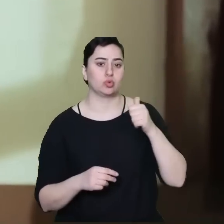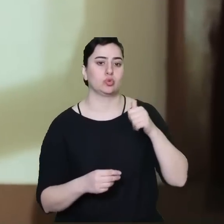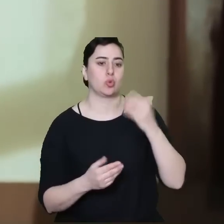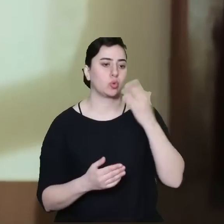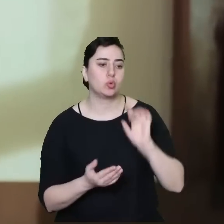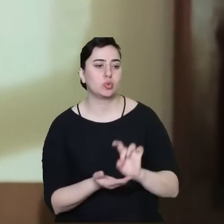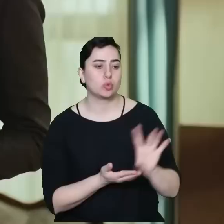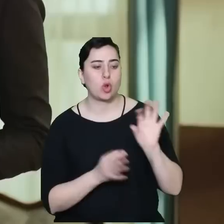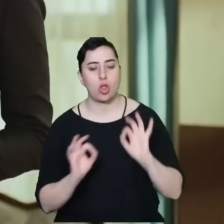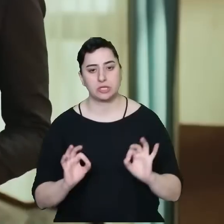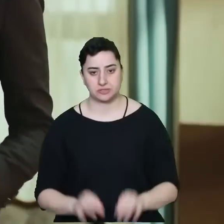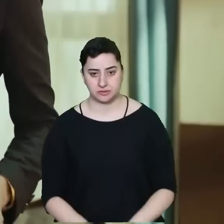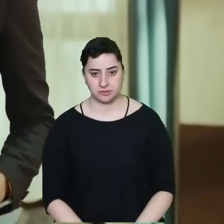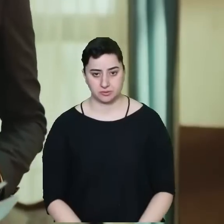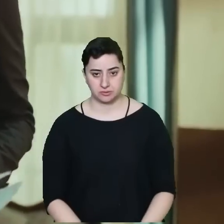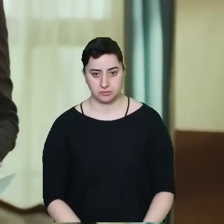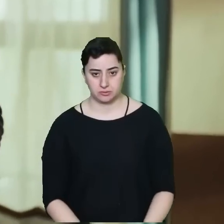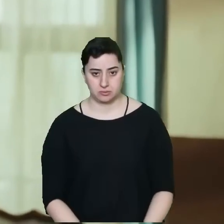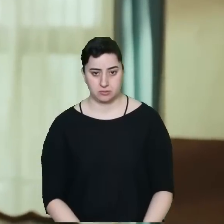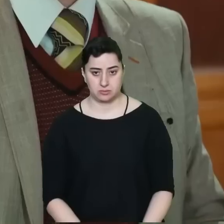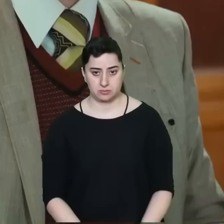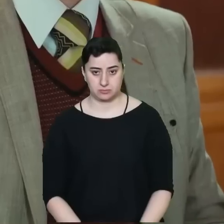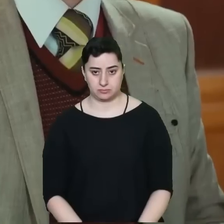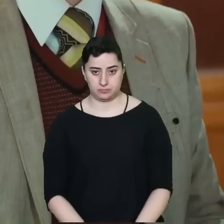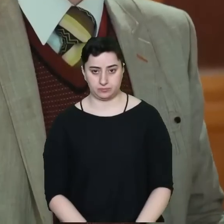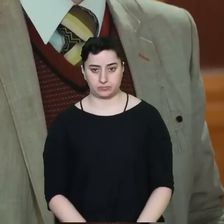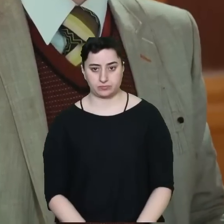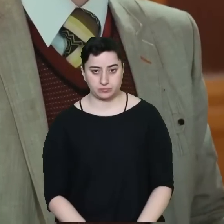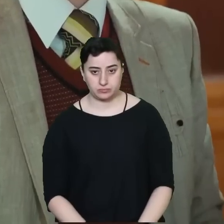verip okuldan gönderecekmiş. Zehra telaşla döndü.